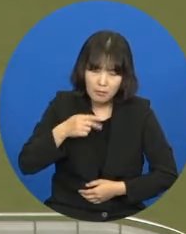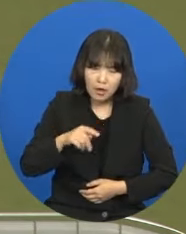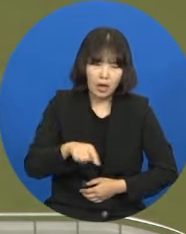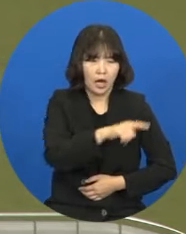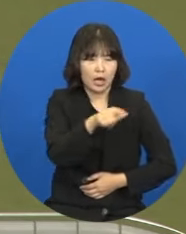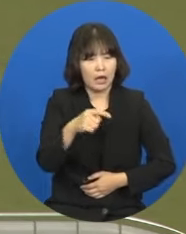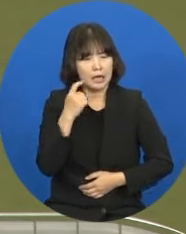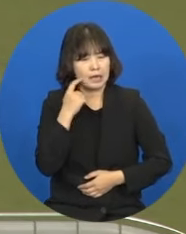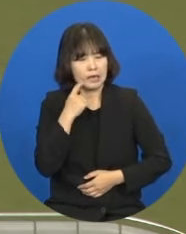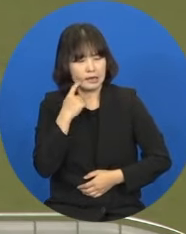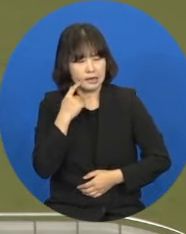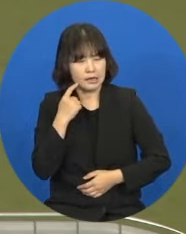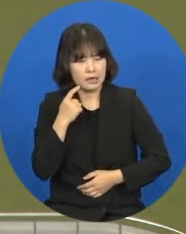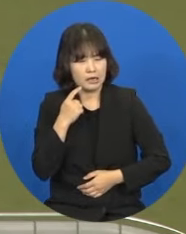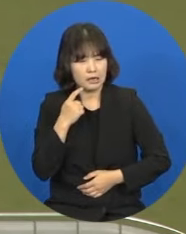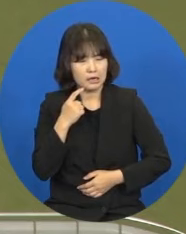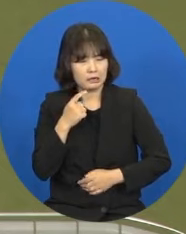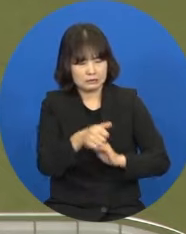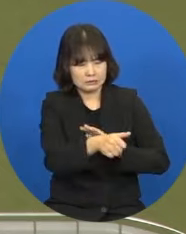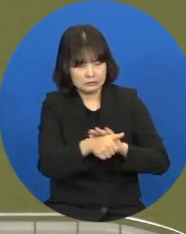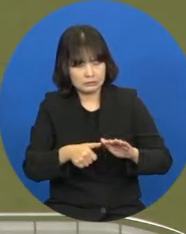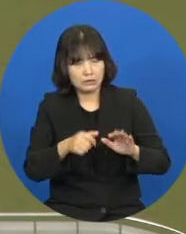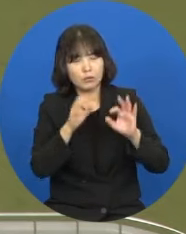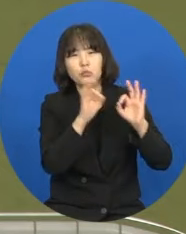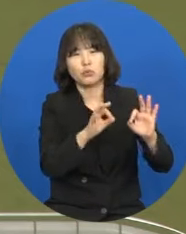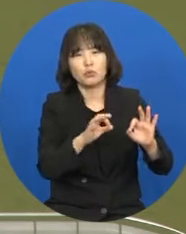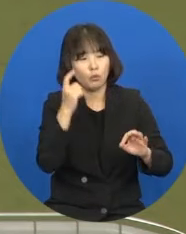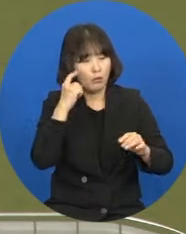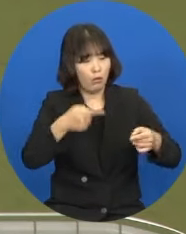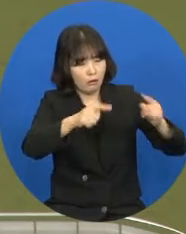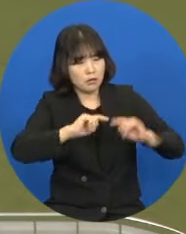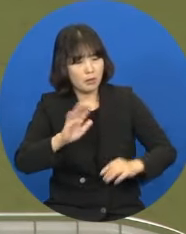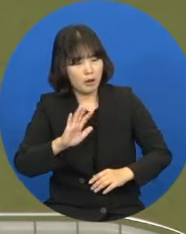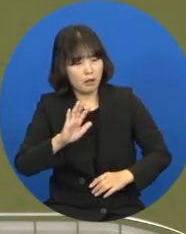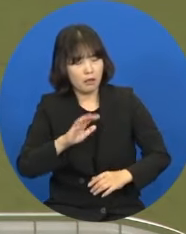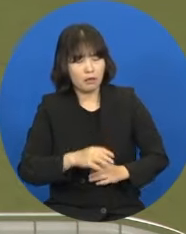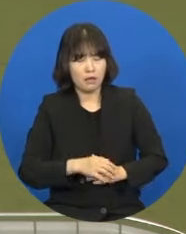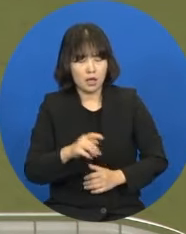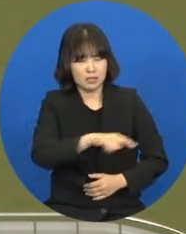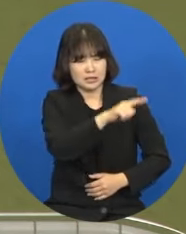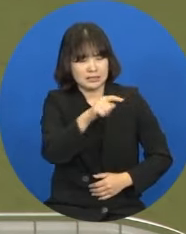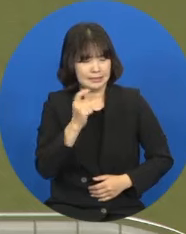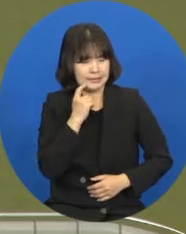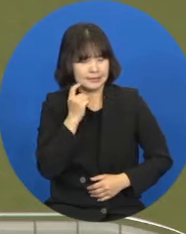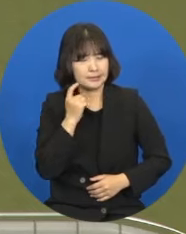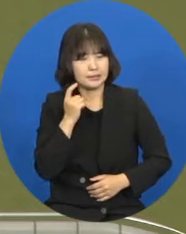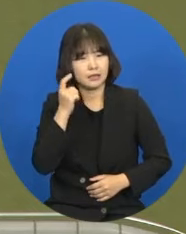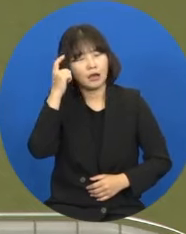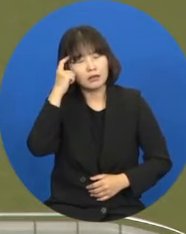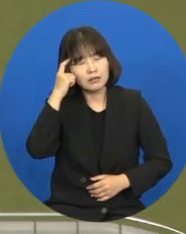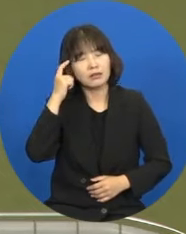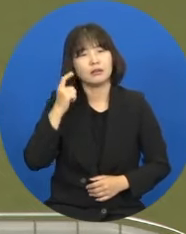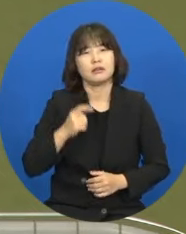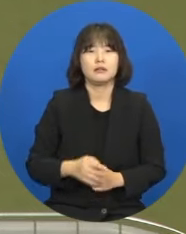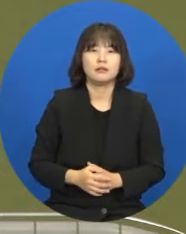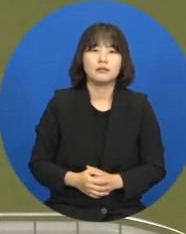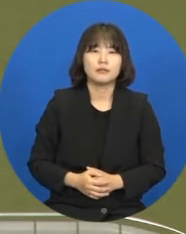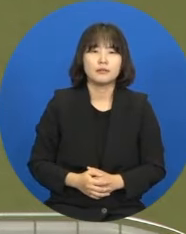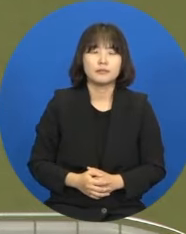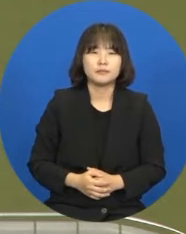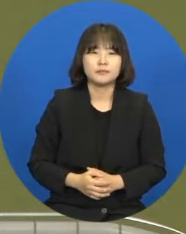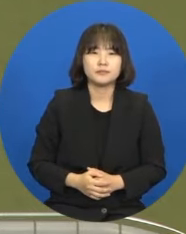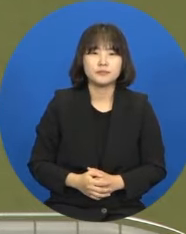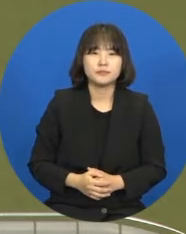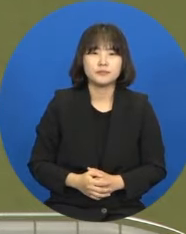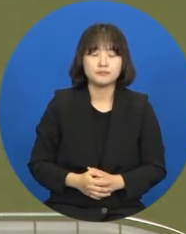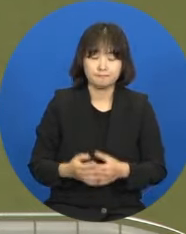또 보이는 거예요 아 왜 참여하지 않지 아 저들은 다 가짜야 이런 생각이 막 드는 거예요